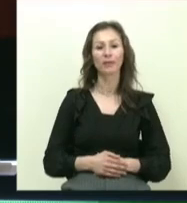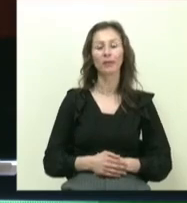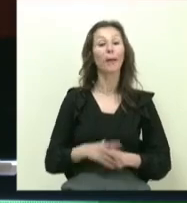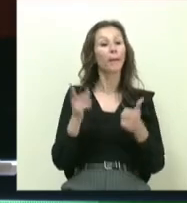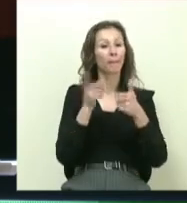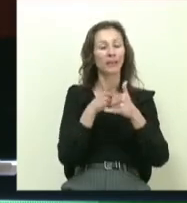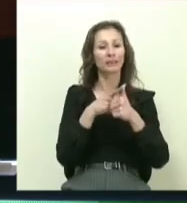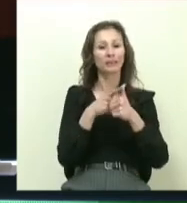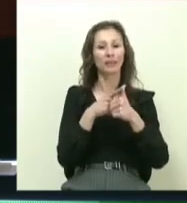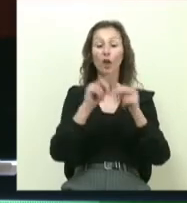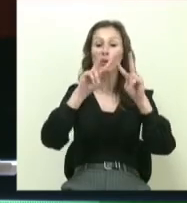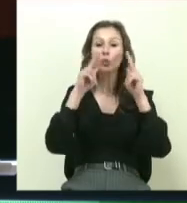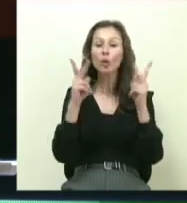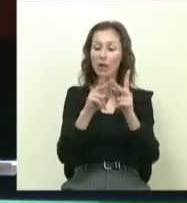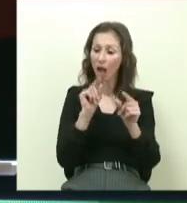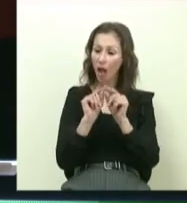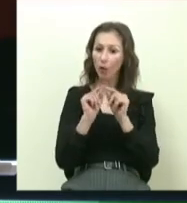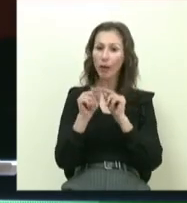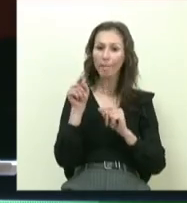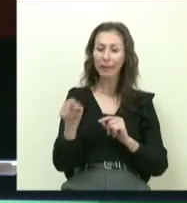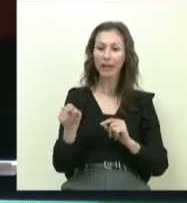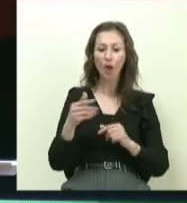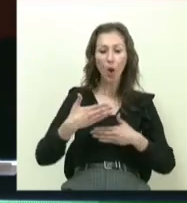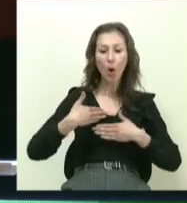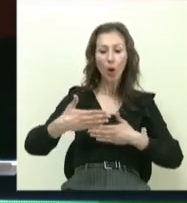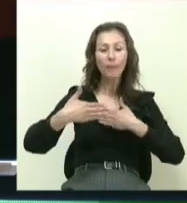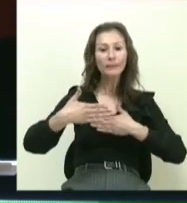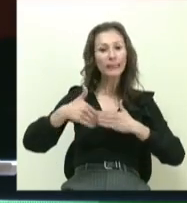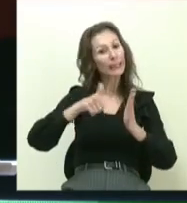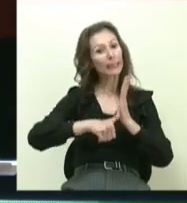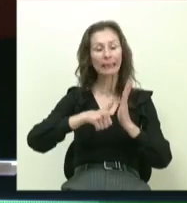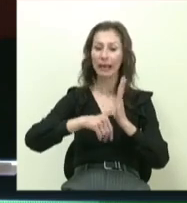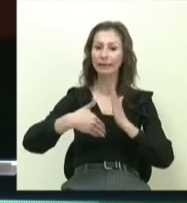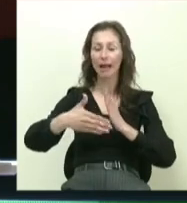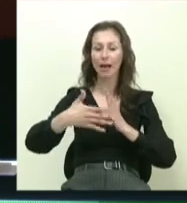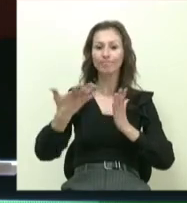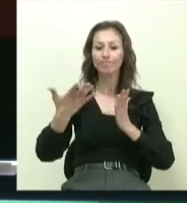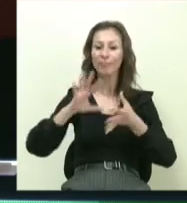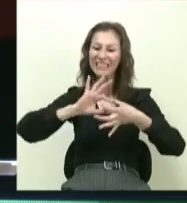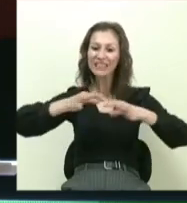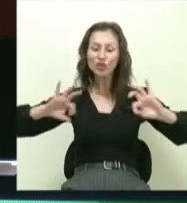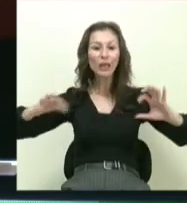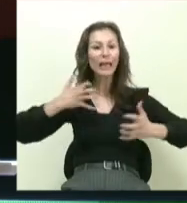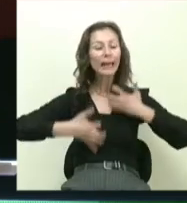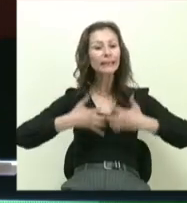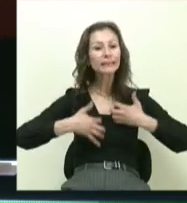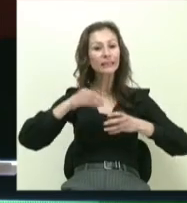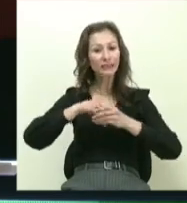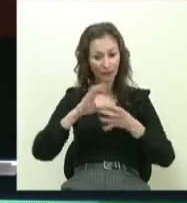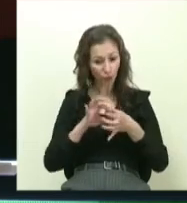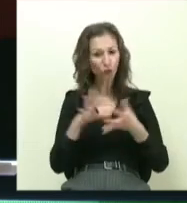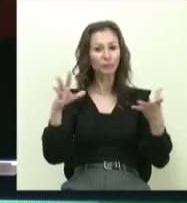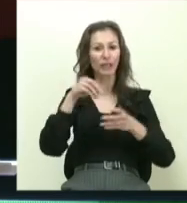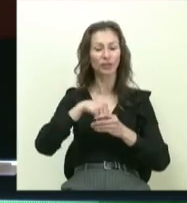birincisi dünya ekonomileri önümüzdeki yıllarda tedarik zinciri krizlerini açma aşmak